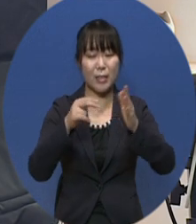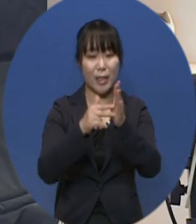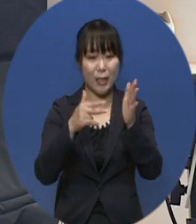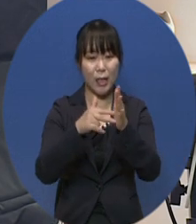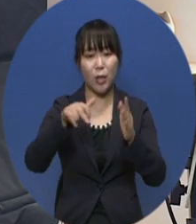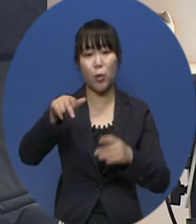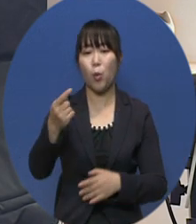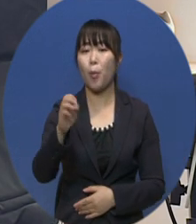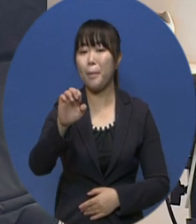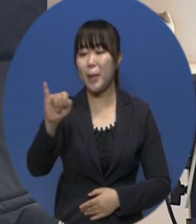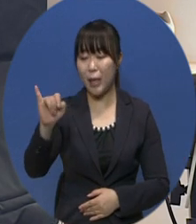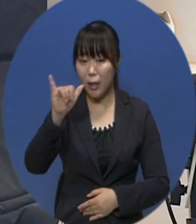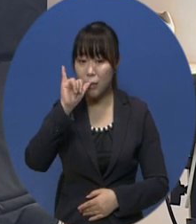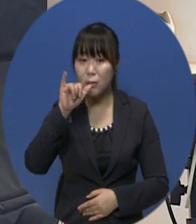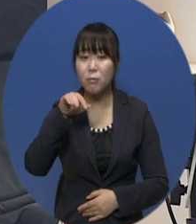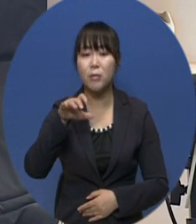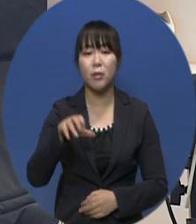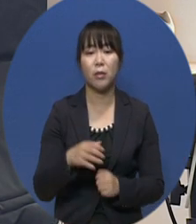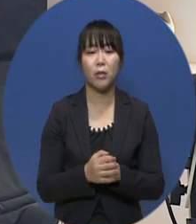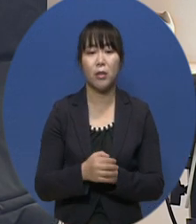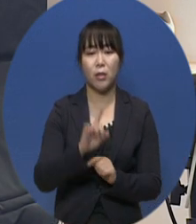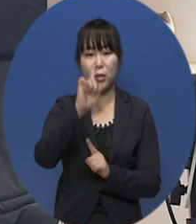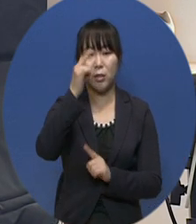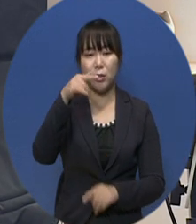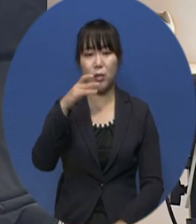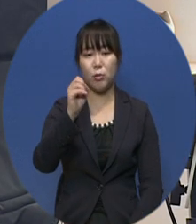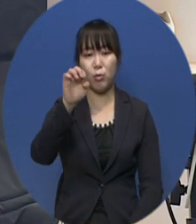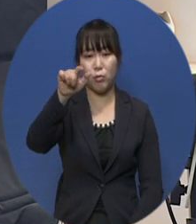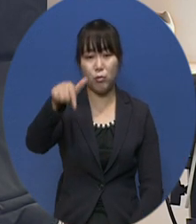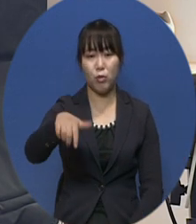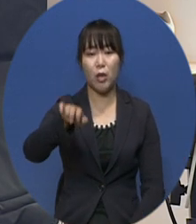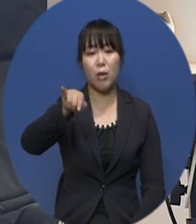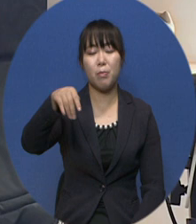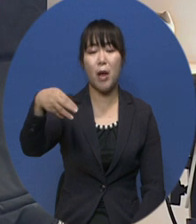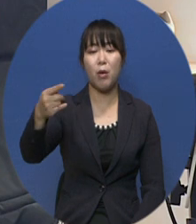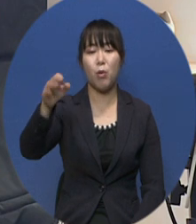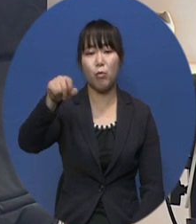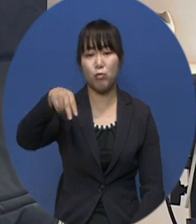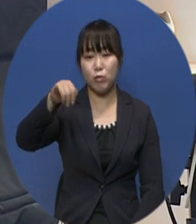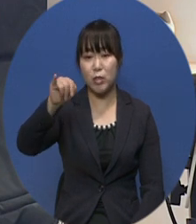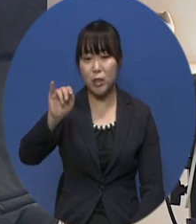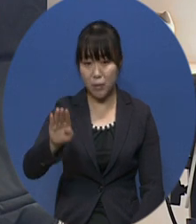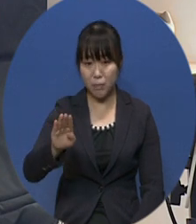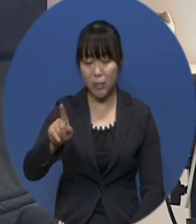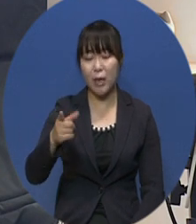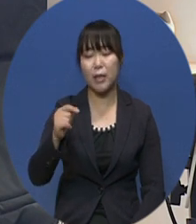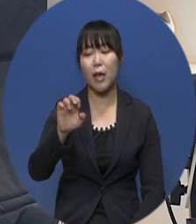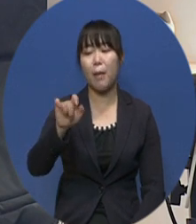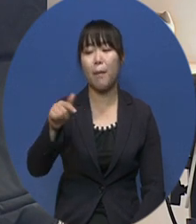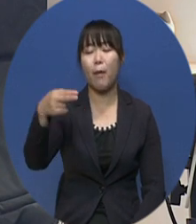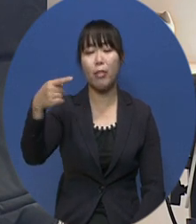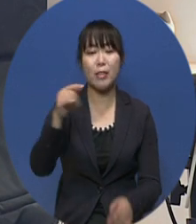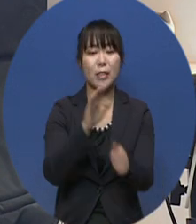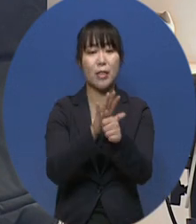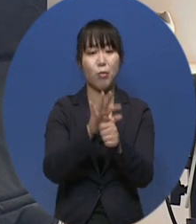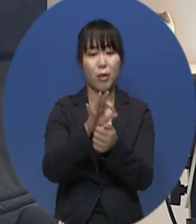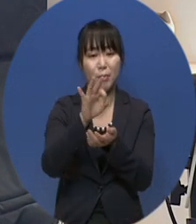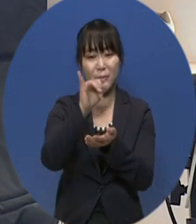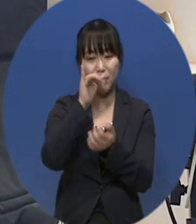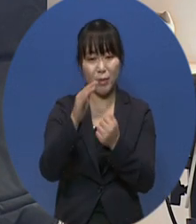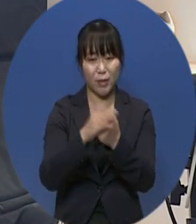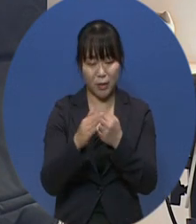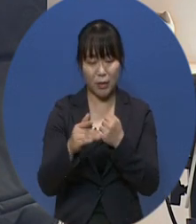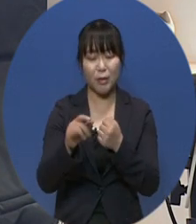네. 거기서 이제 이 이종욱 펠로우십이라는 펀드가 있습니다. 지원 기금이 있어서 그 네.